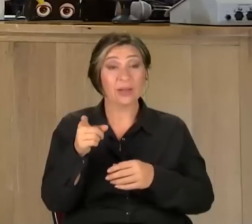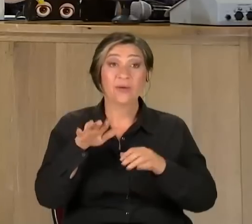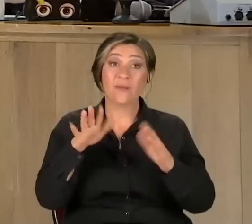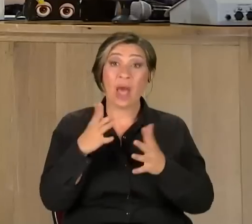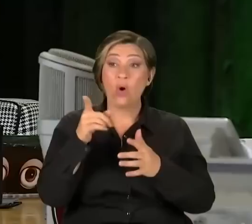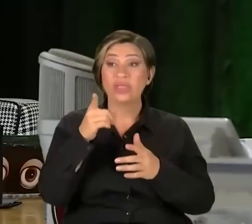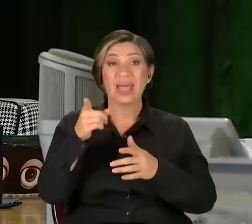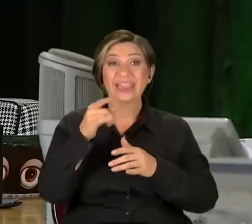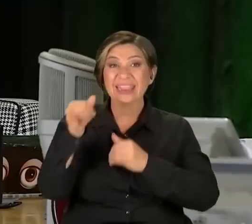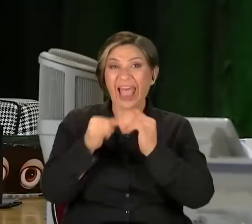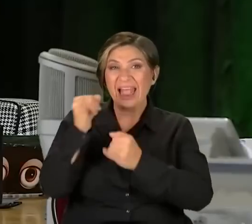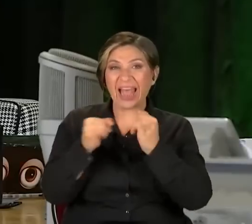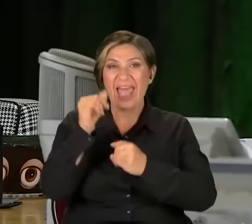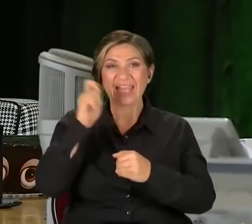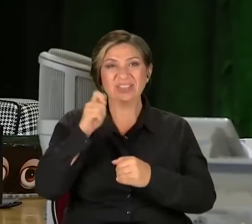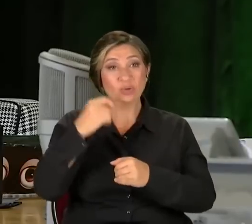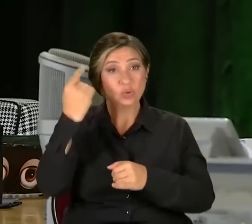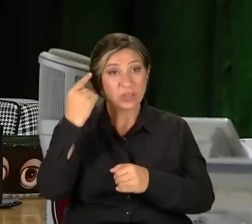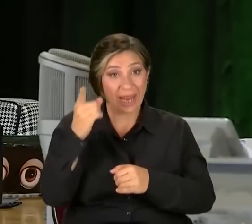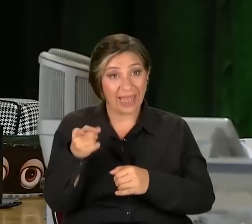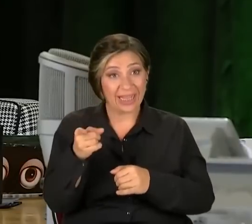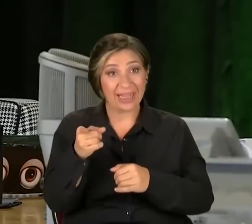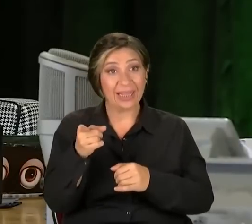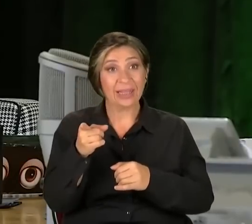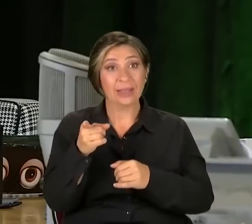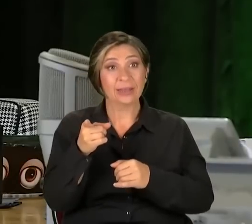da onunla dalga geçeceğimi düşünerek